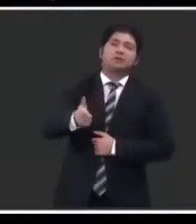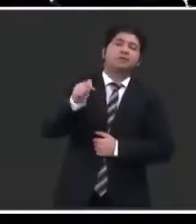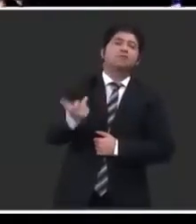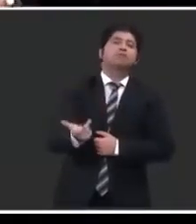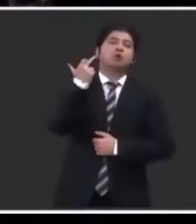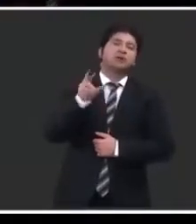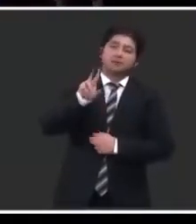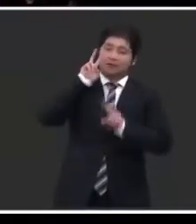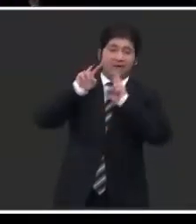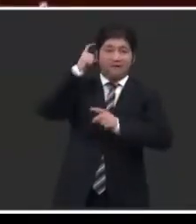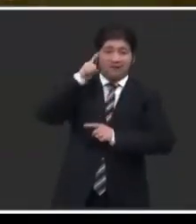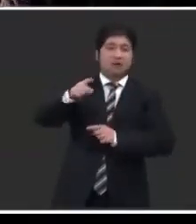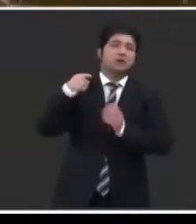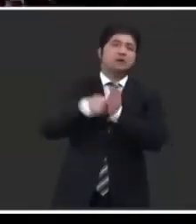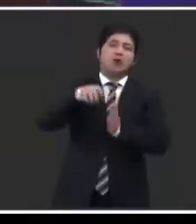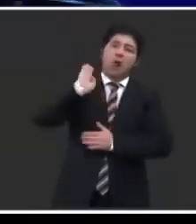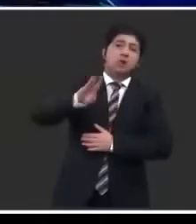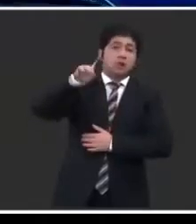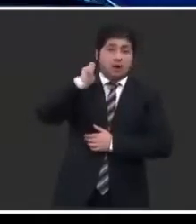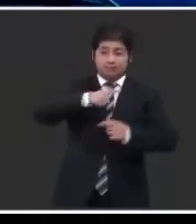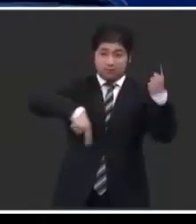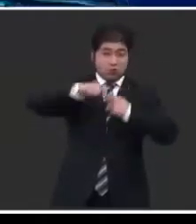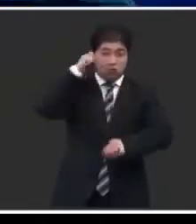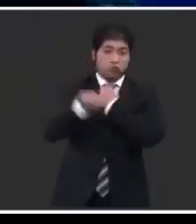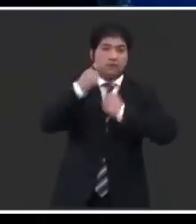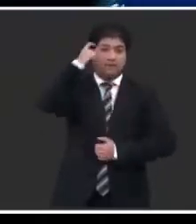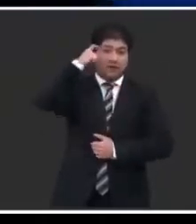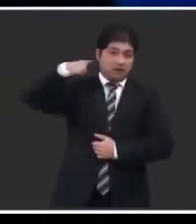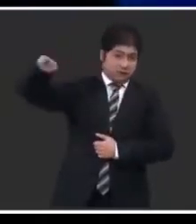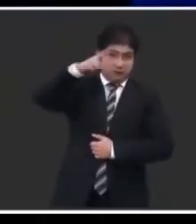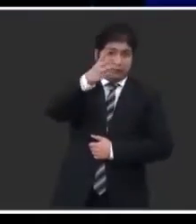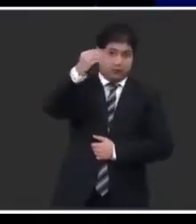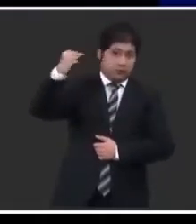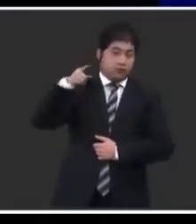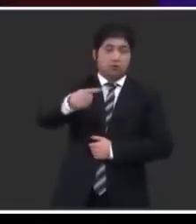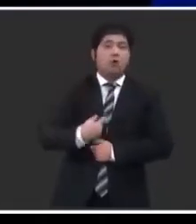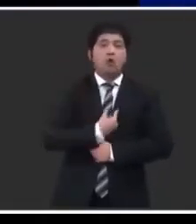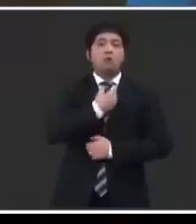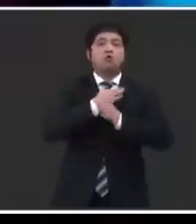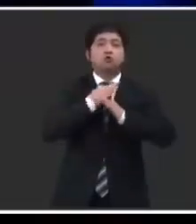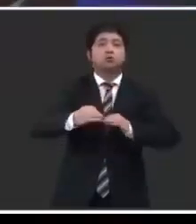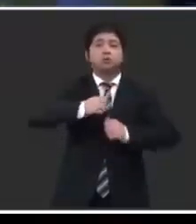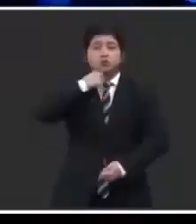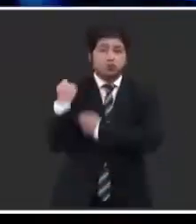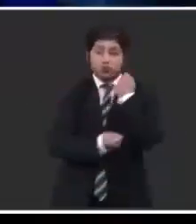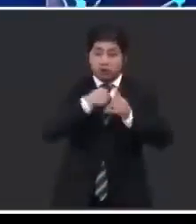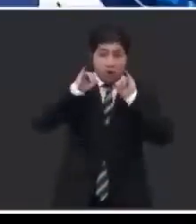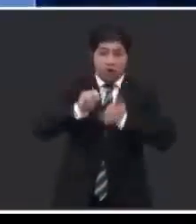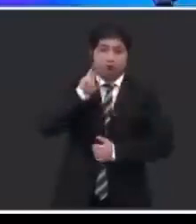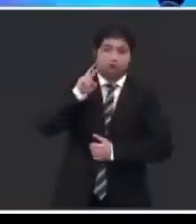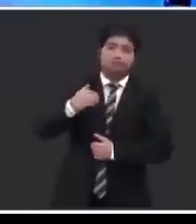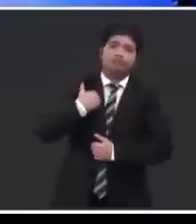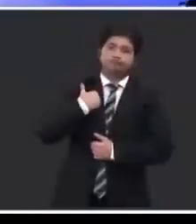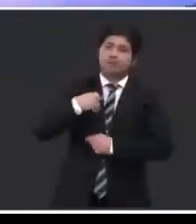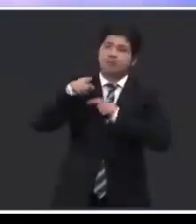değersizleştirmeye itibarsızlaştırmaya çalışan bir zihniyetin umutsuz çırpınışlarını da ibretle